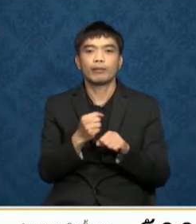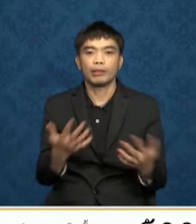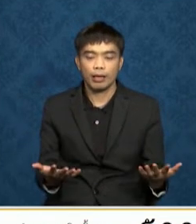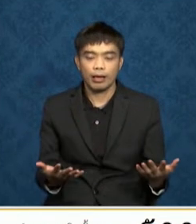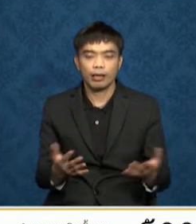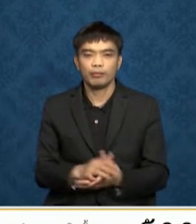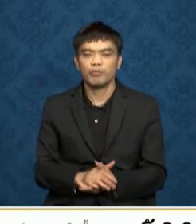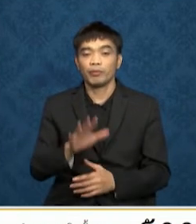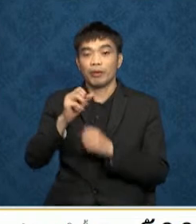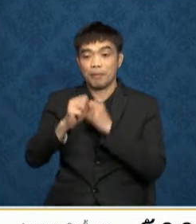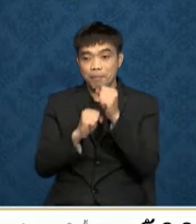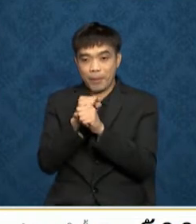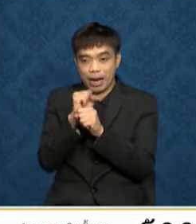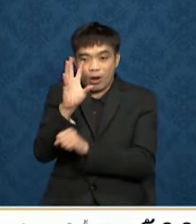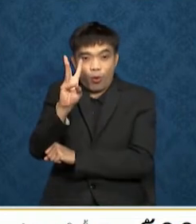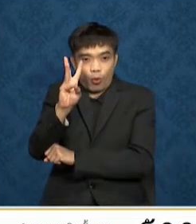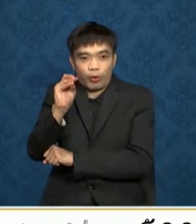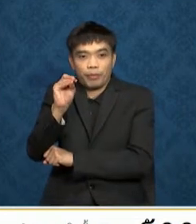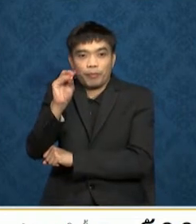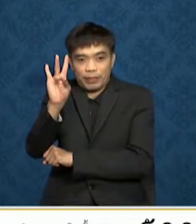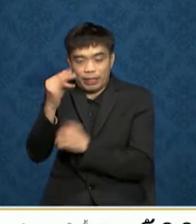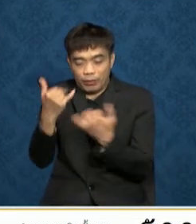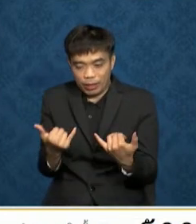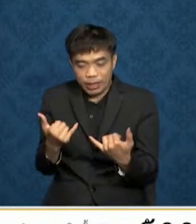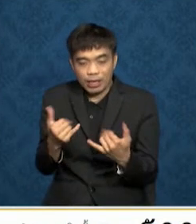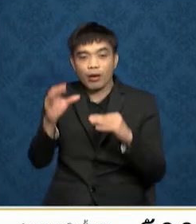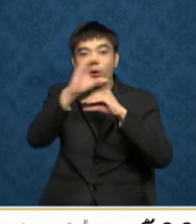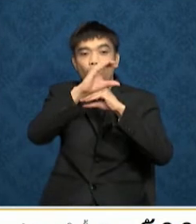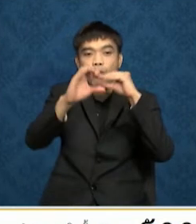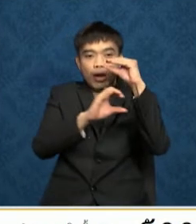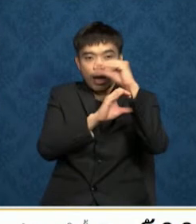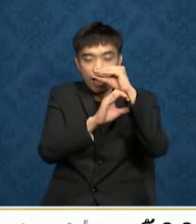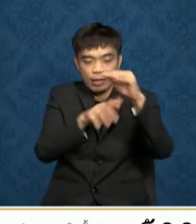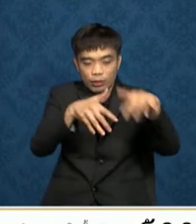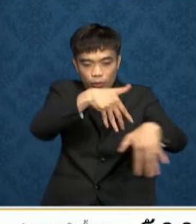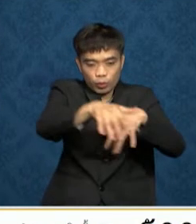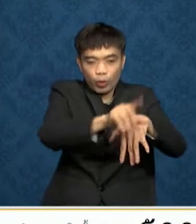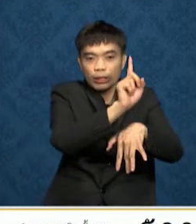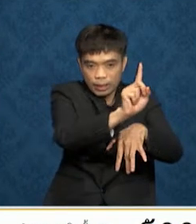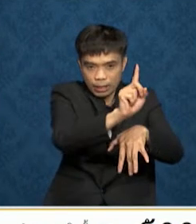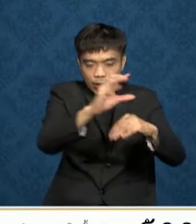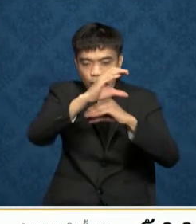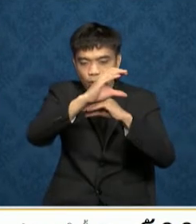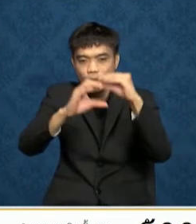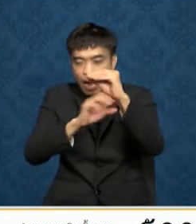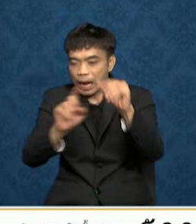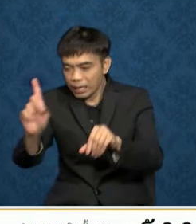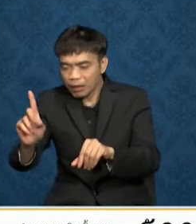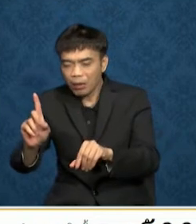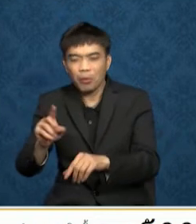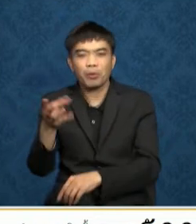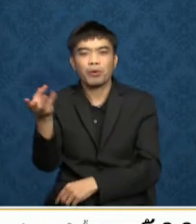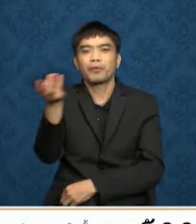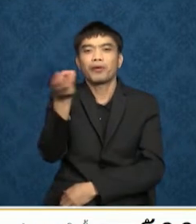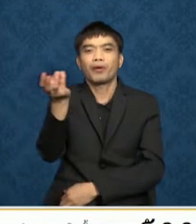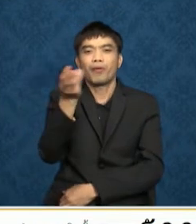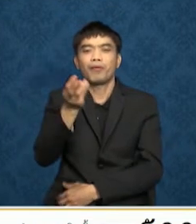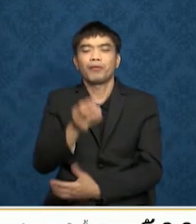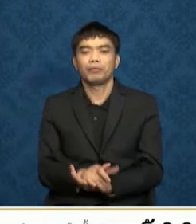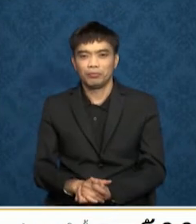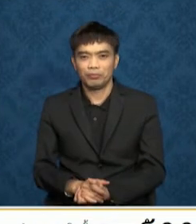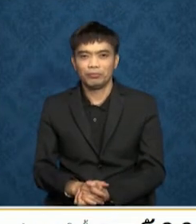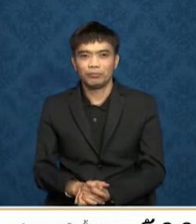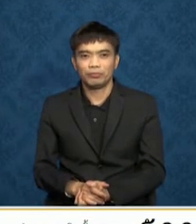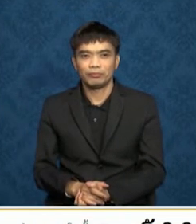ทินได้เงินอุดหนุนไปที่ละไม่เกิน1โครงการครับแต่ถ่ายโอนถนนทางหลวงชนบทให้เค